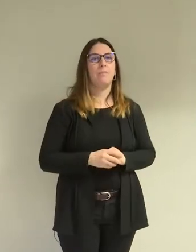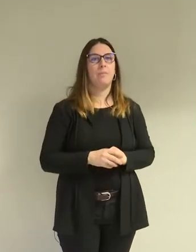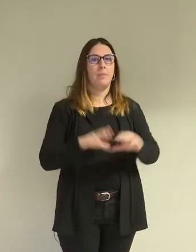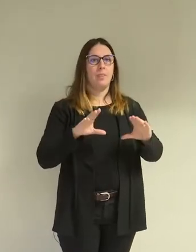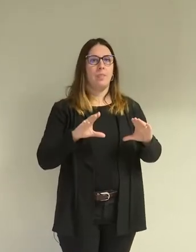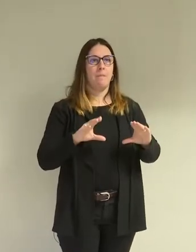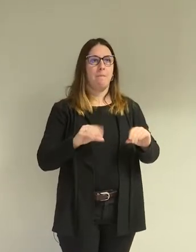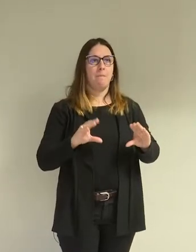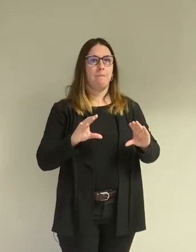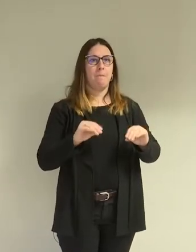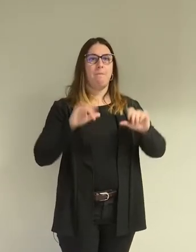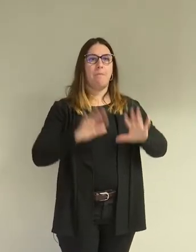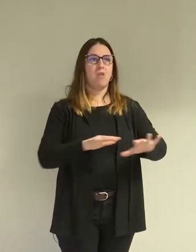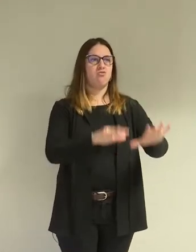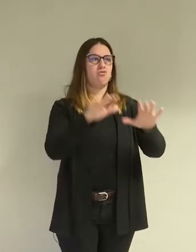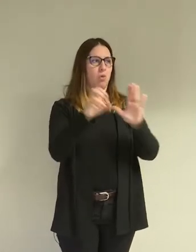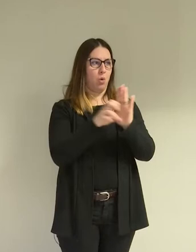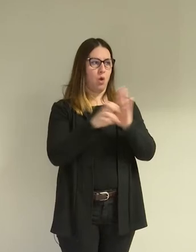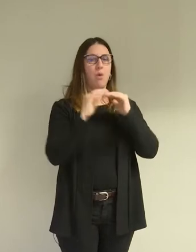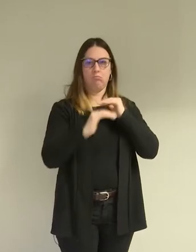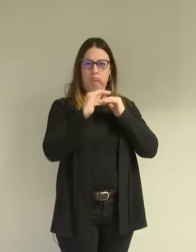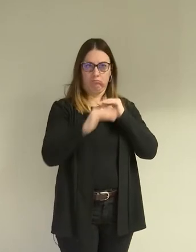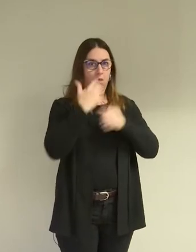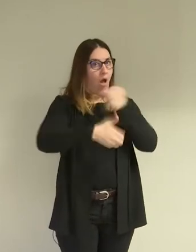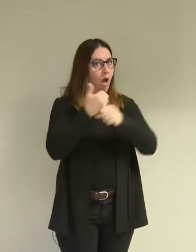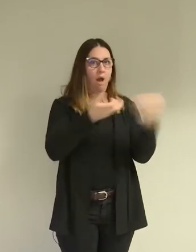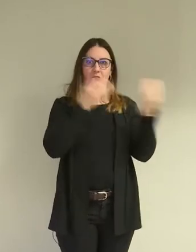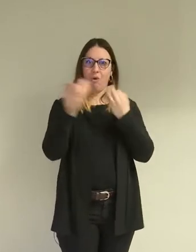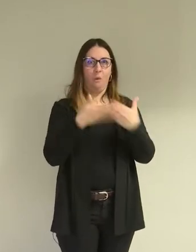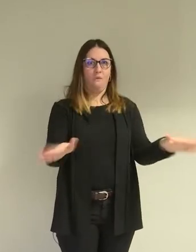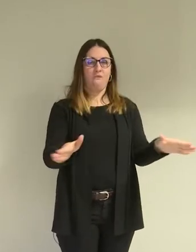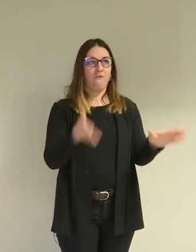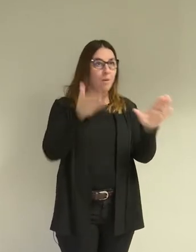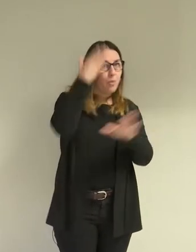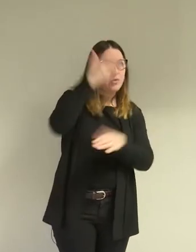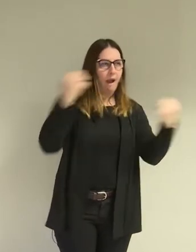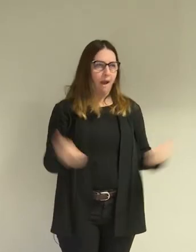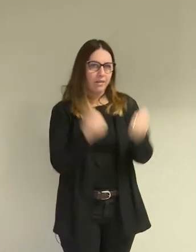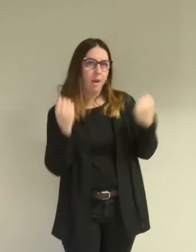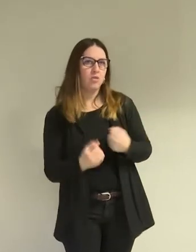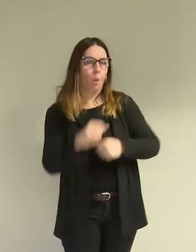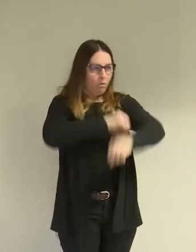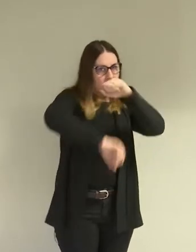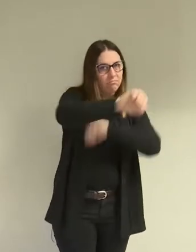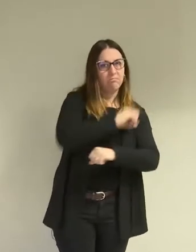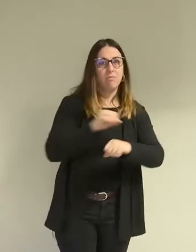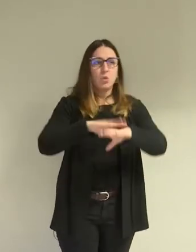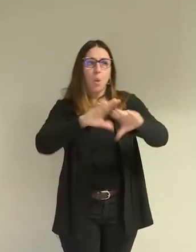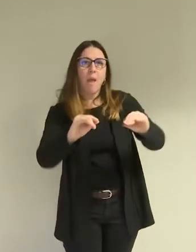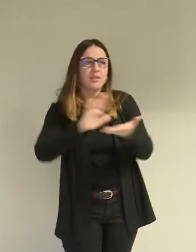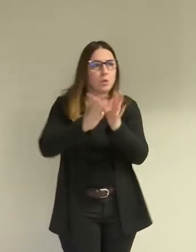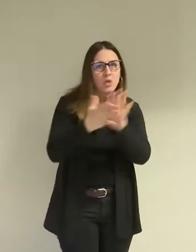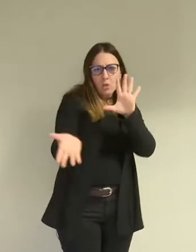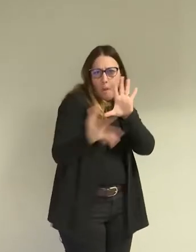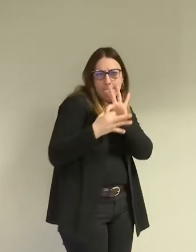grenoble qui ouvre maintenant toute l'année et s'oriente davantage vers des perspectives d'animation territoriale aux côtés des acteurs locaux